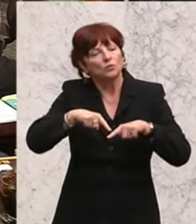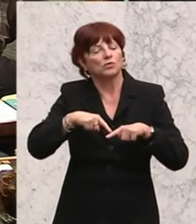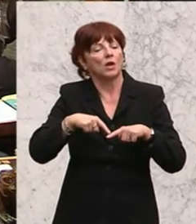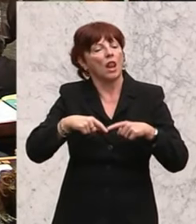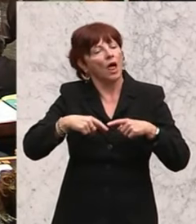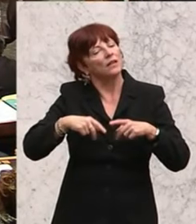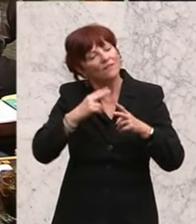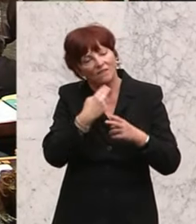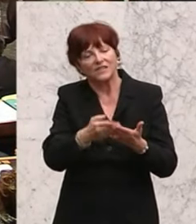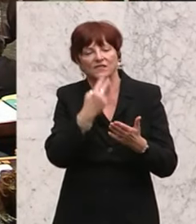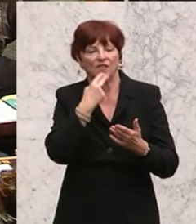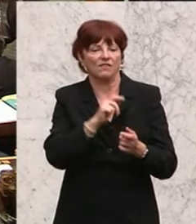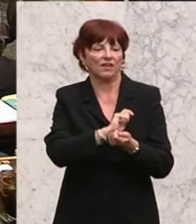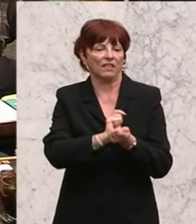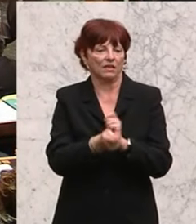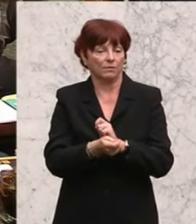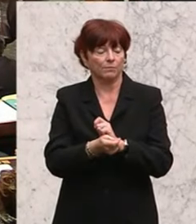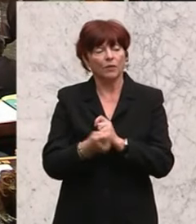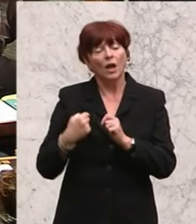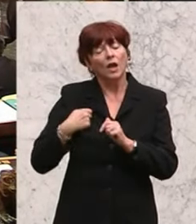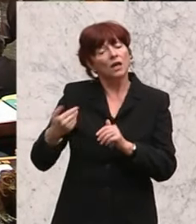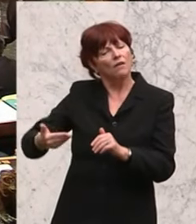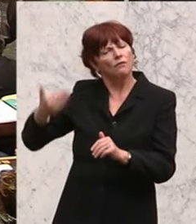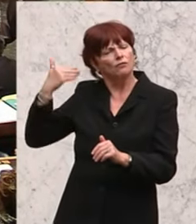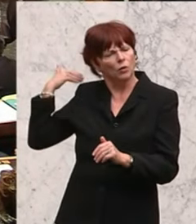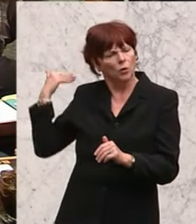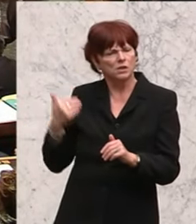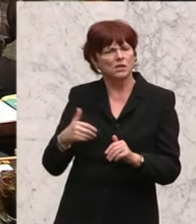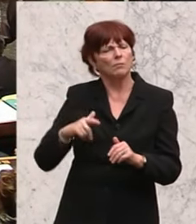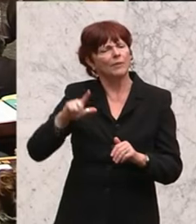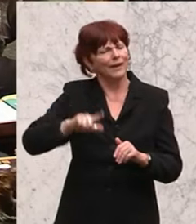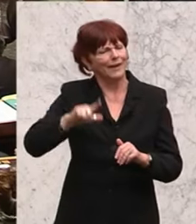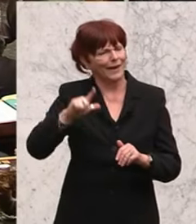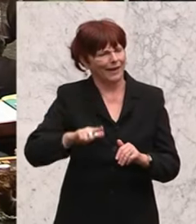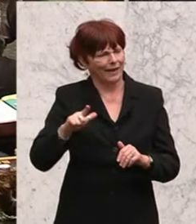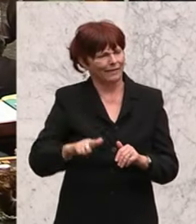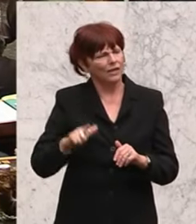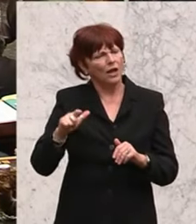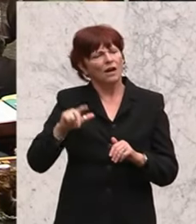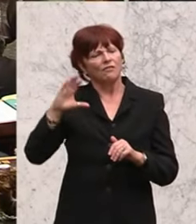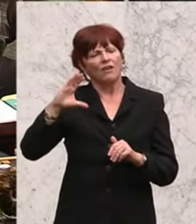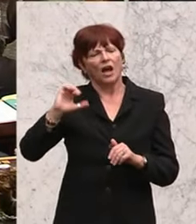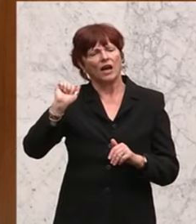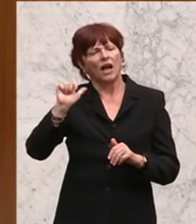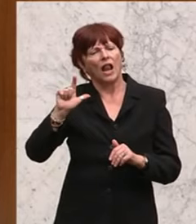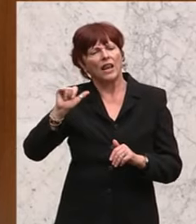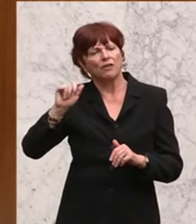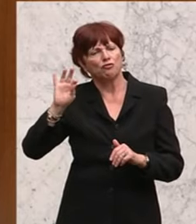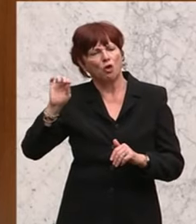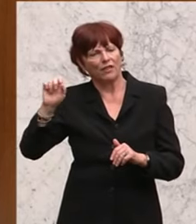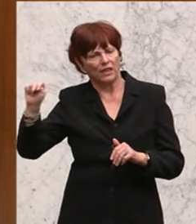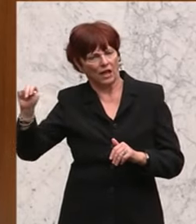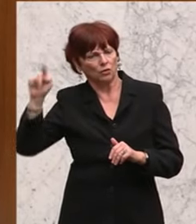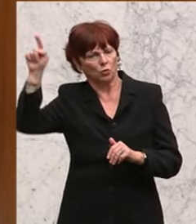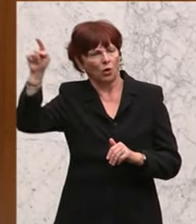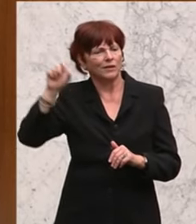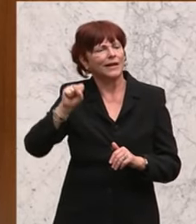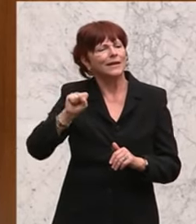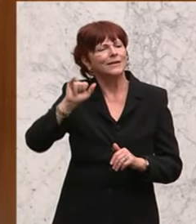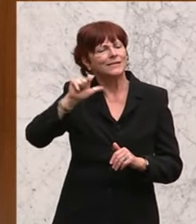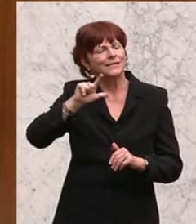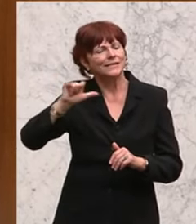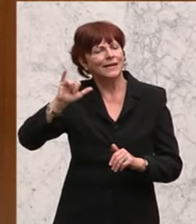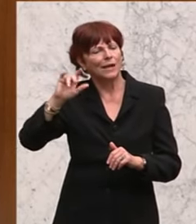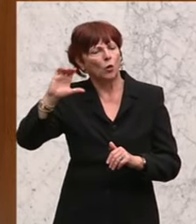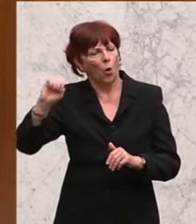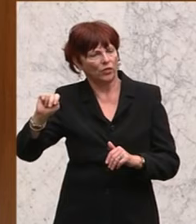sagen, ich habe vor kurzem die Gelegenheit gehabt, in Kalifornien im Silicon Valley mit einer Reihe von Unternehmern mich zu unterhalten. Und es